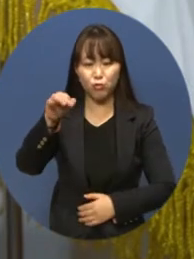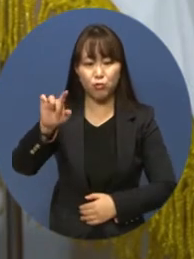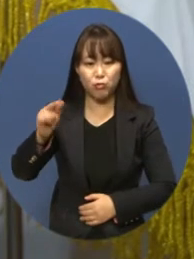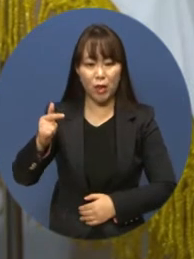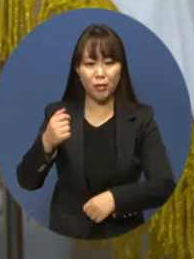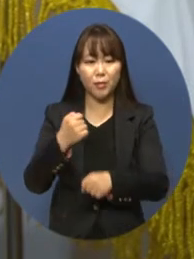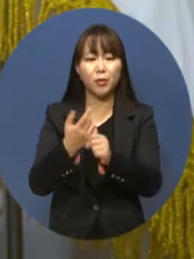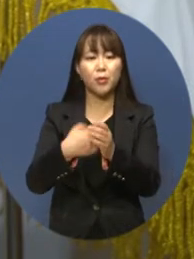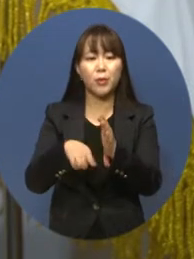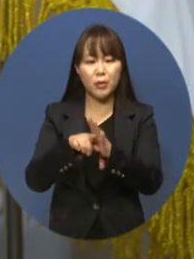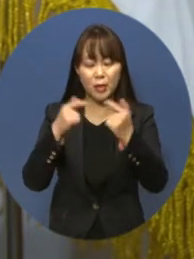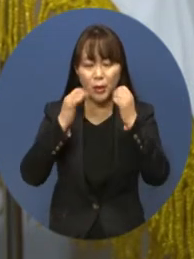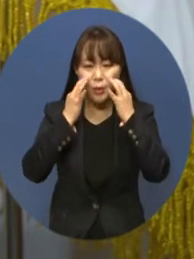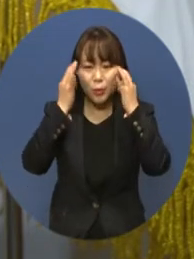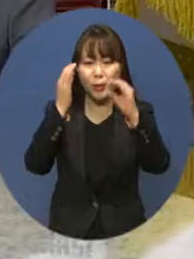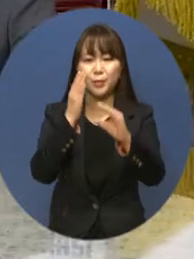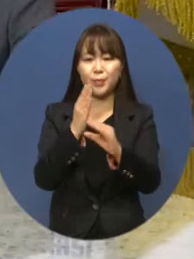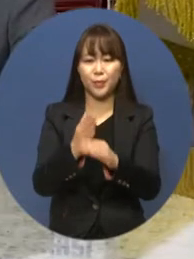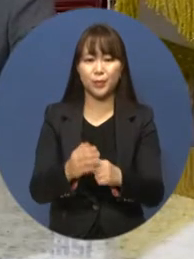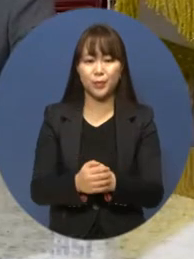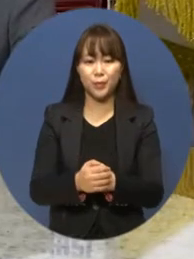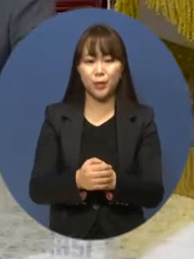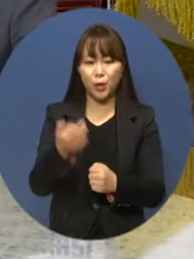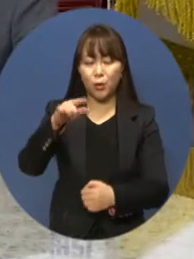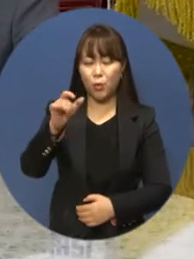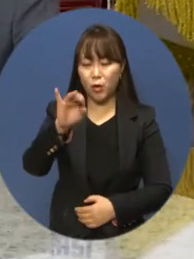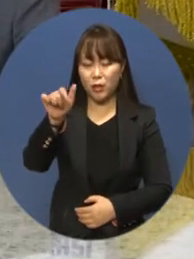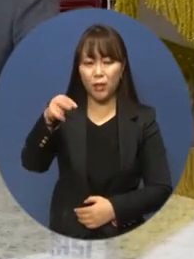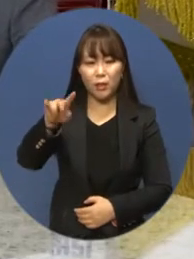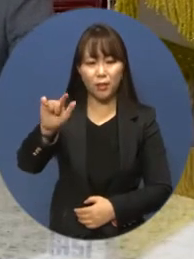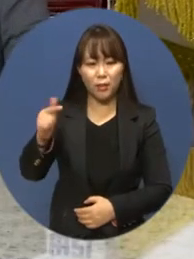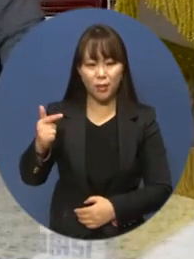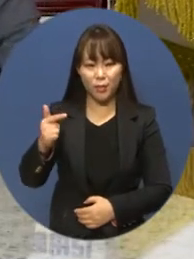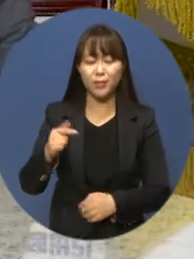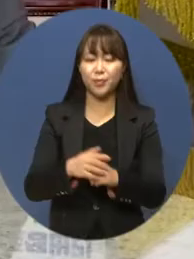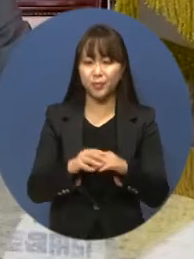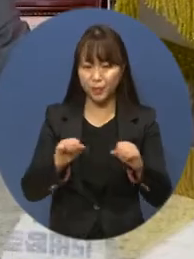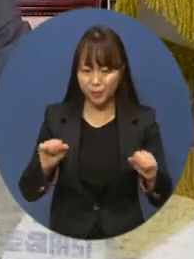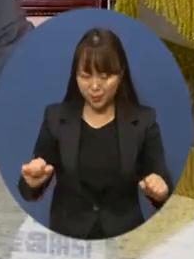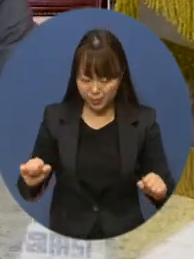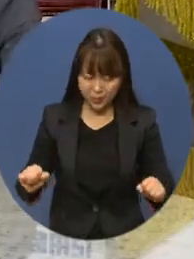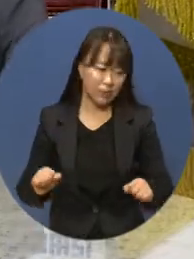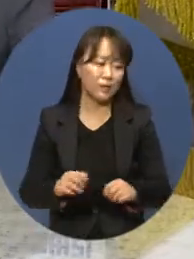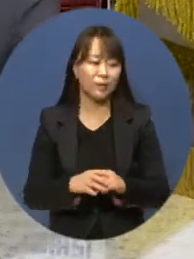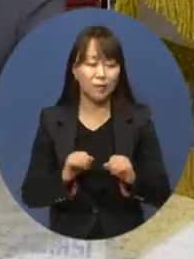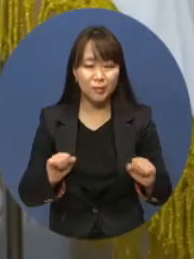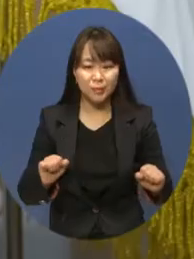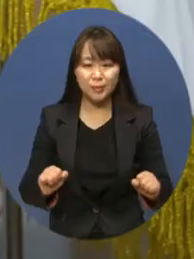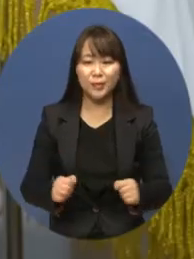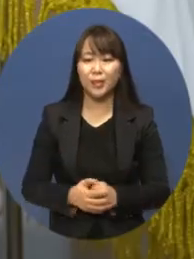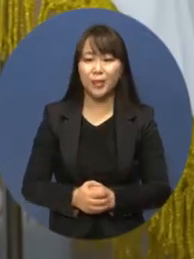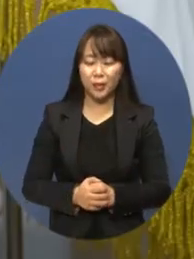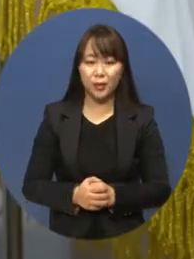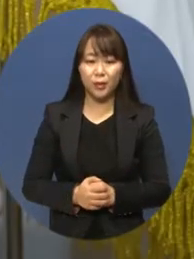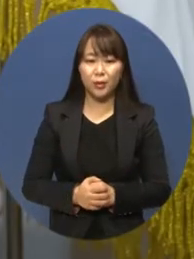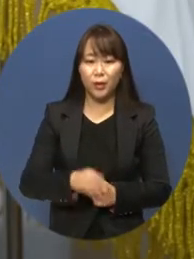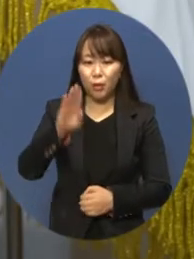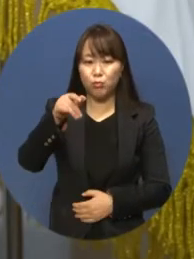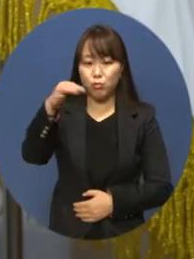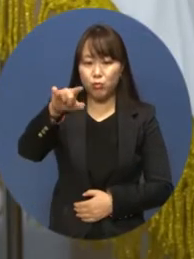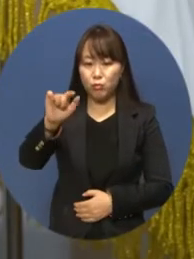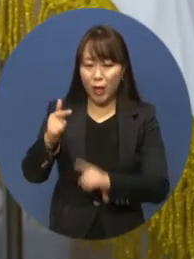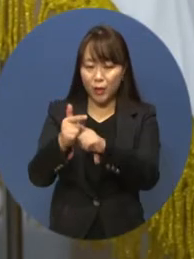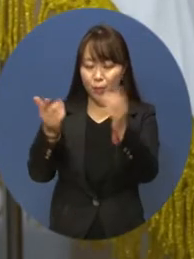위해 항상 노력하고 계신 분이죠. 권익현 부안군수님을 만나보겠습니다. 군수님 안녕하세요. 예, 안녕하세요. 그 부안형